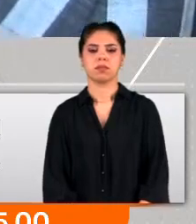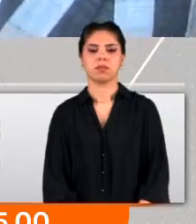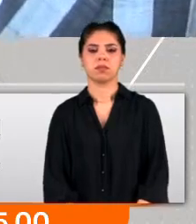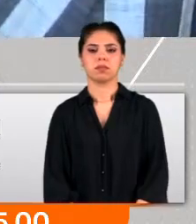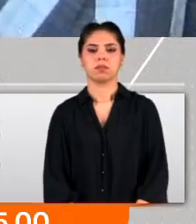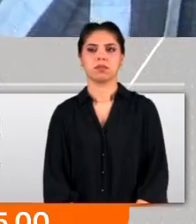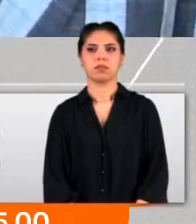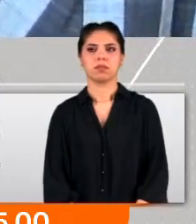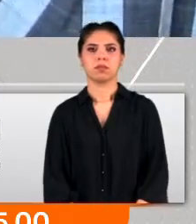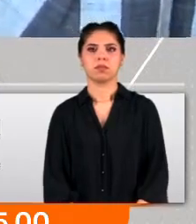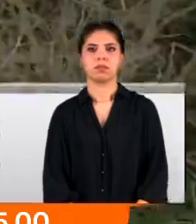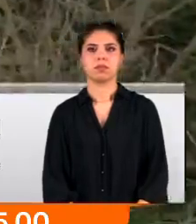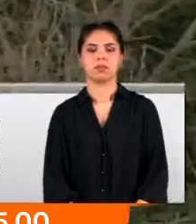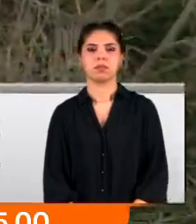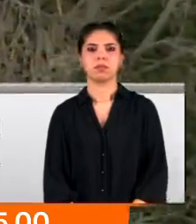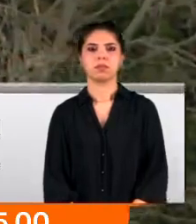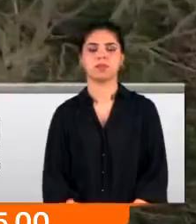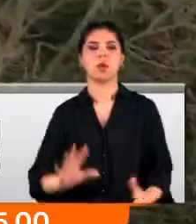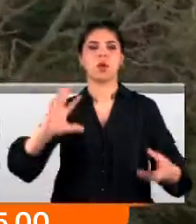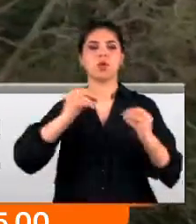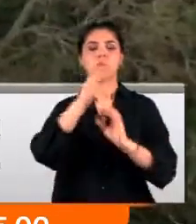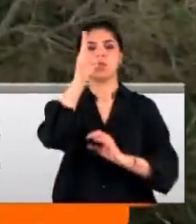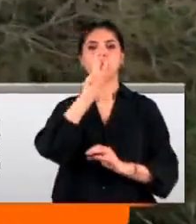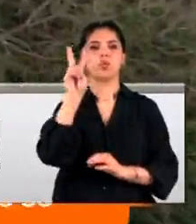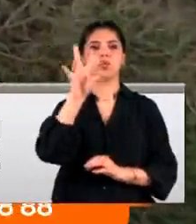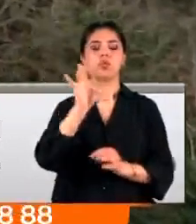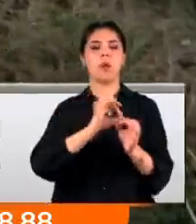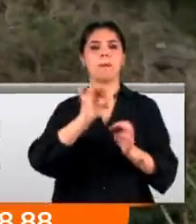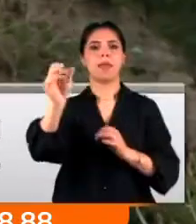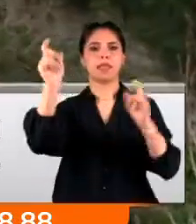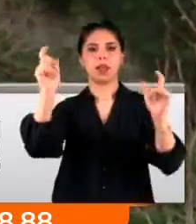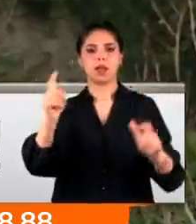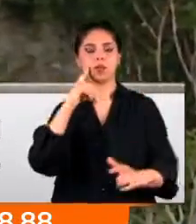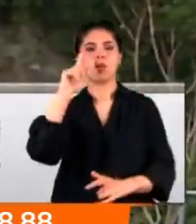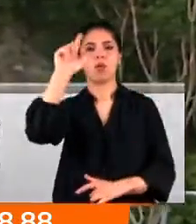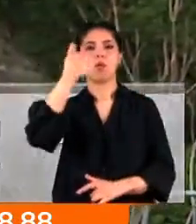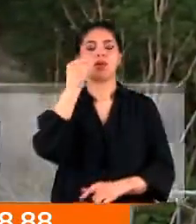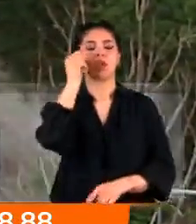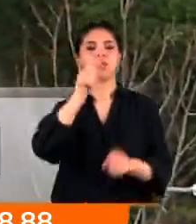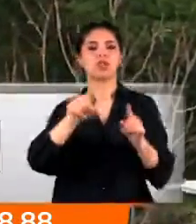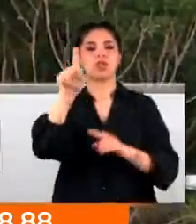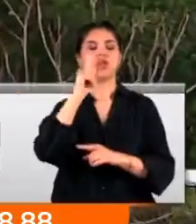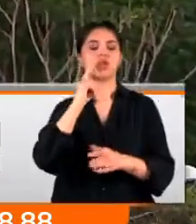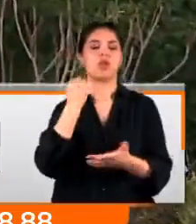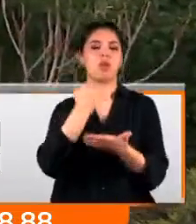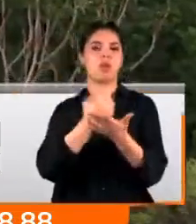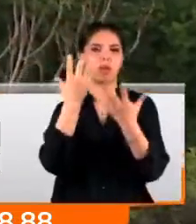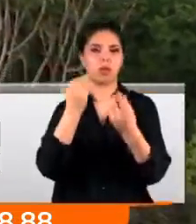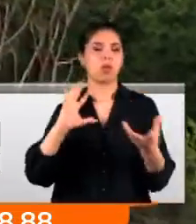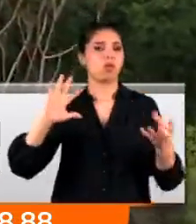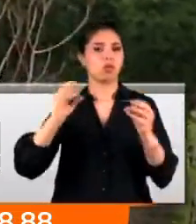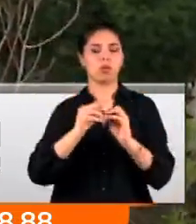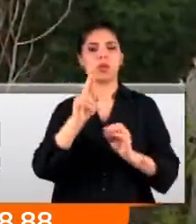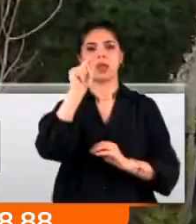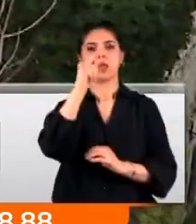kapsayan geniş çapta bir tapu. Toplam 323 metrekarelik alanın tapusu 16 mirasçı adına tescil edildi. Toplam değeri